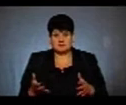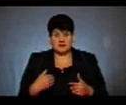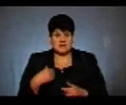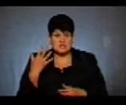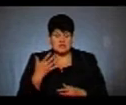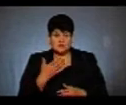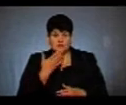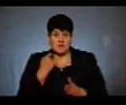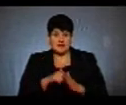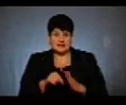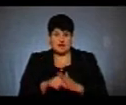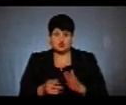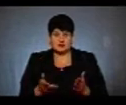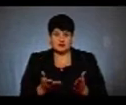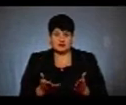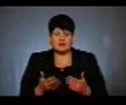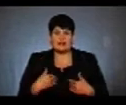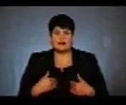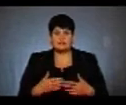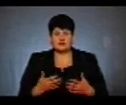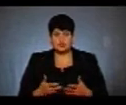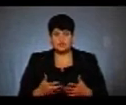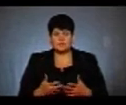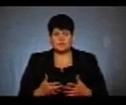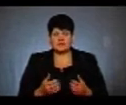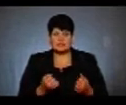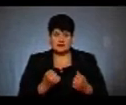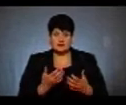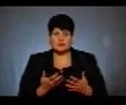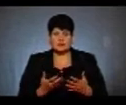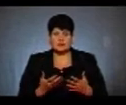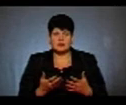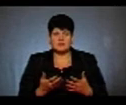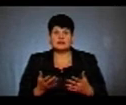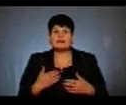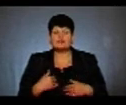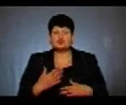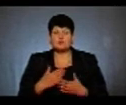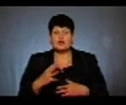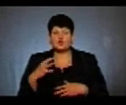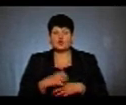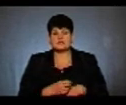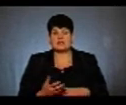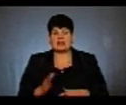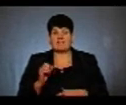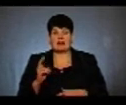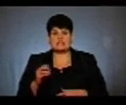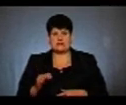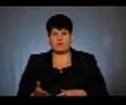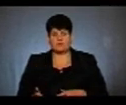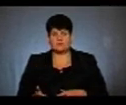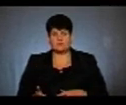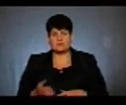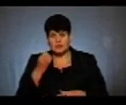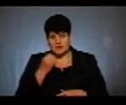ролі не грає великої. Навіщо, ну, звичайно, небезпека, якщо вона не вакцинована. Ну, але навіщо мають кусати навіть вакциновані тварини? Так, я